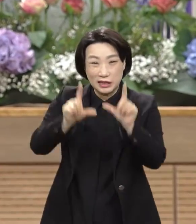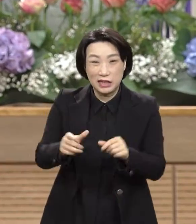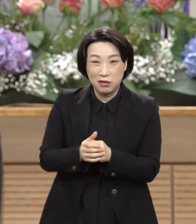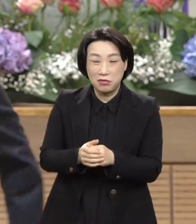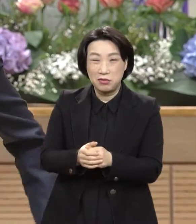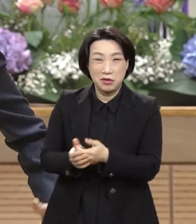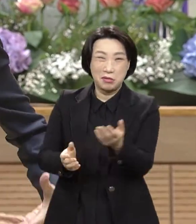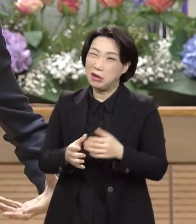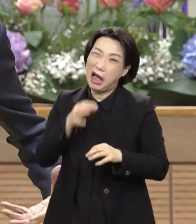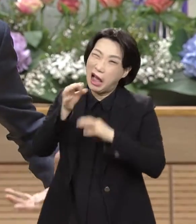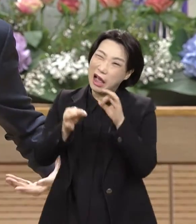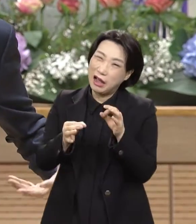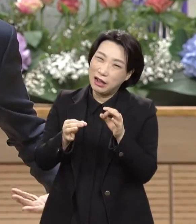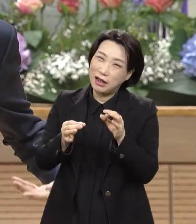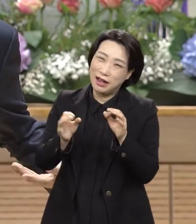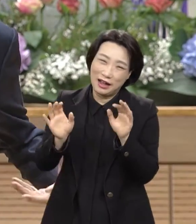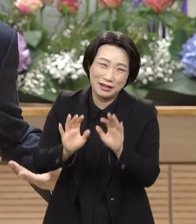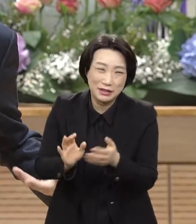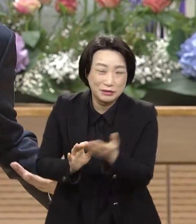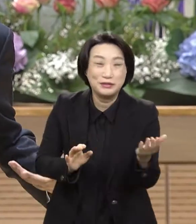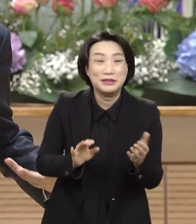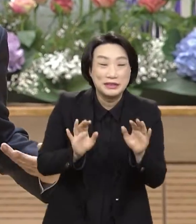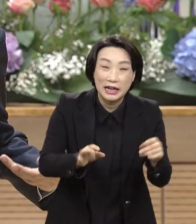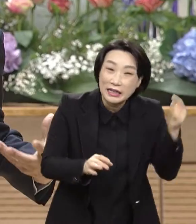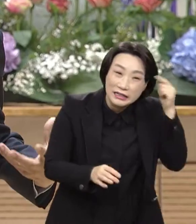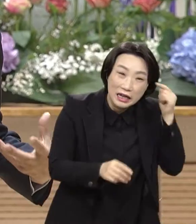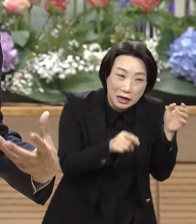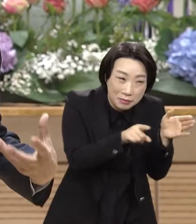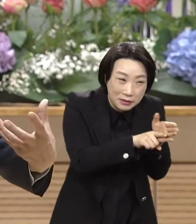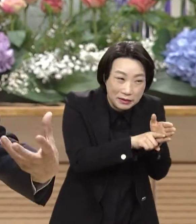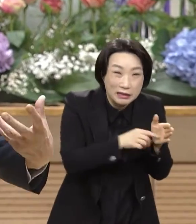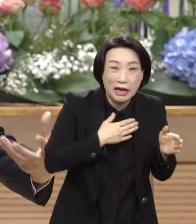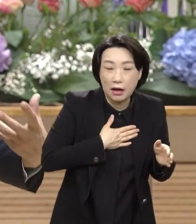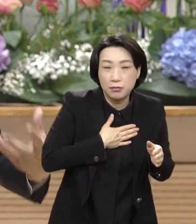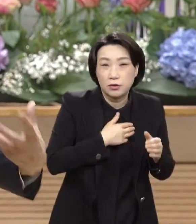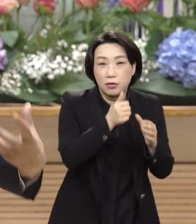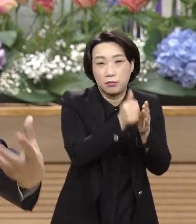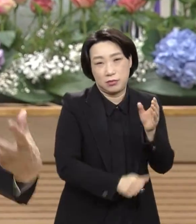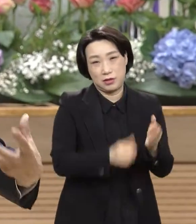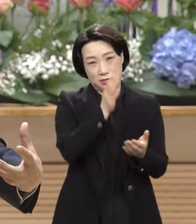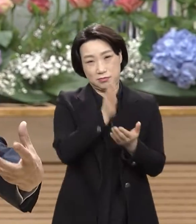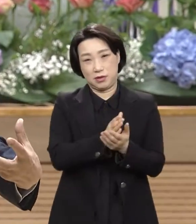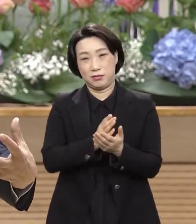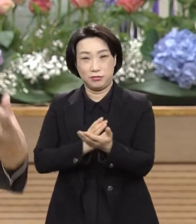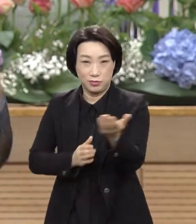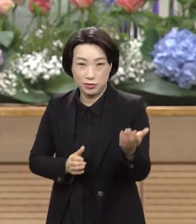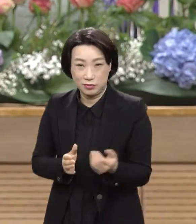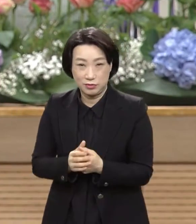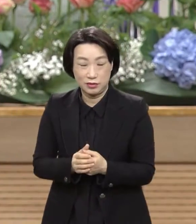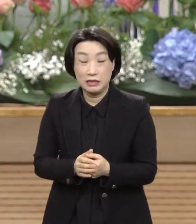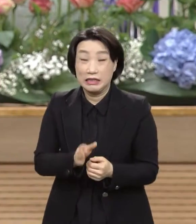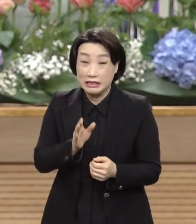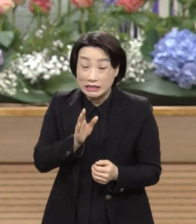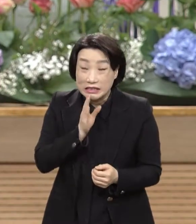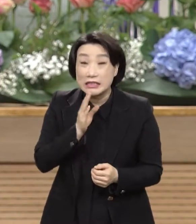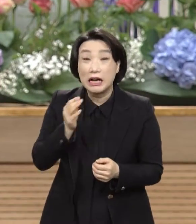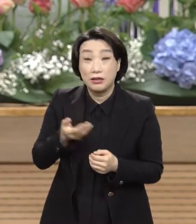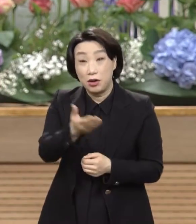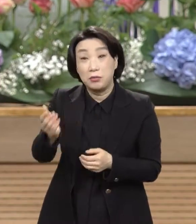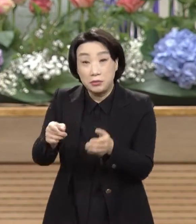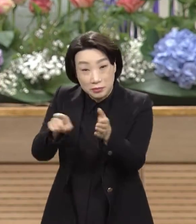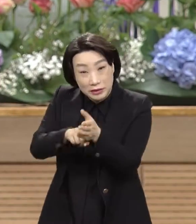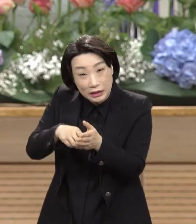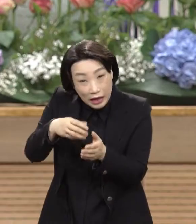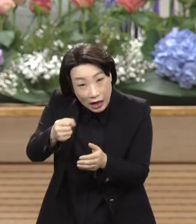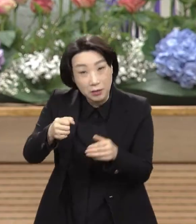후원장담하는가 우리는 그런 신념과 감성에 빠지면 안 돼 진짜의 신앙이